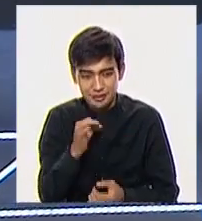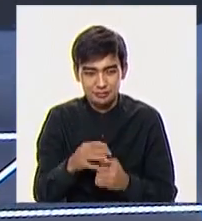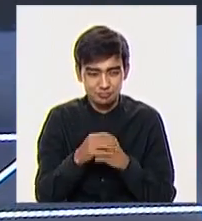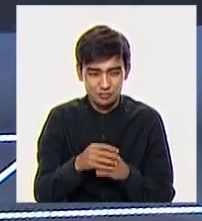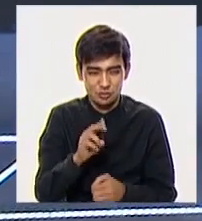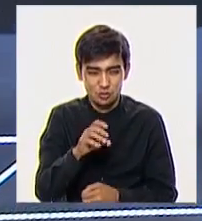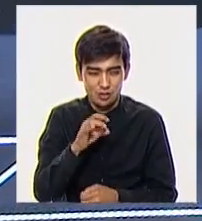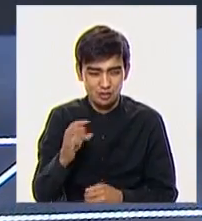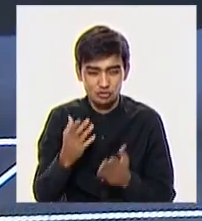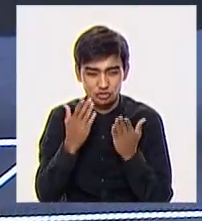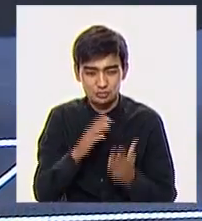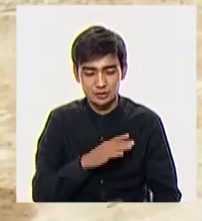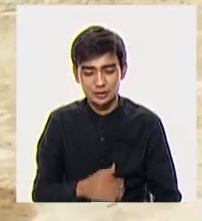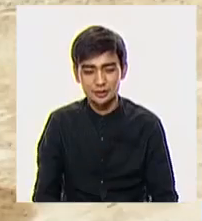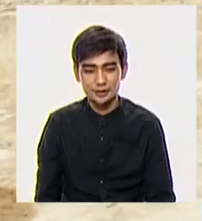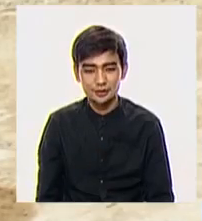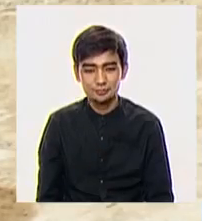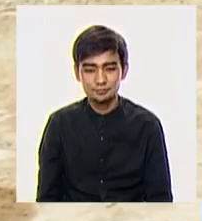оқытумен бастады.